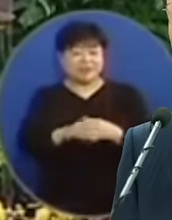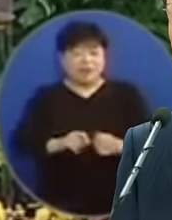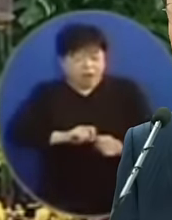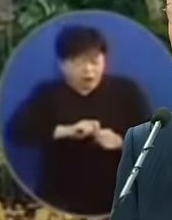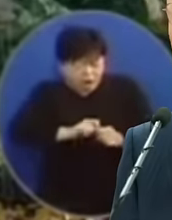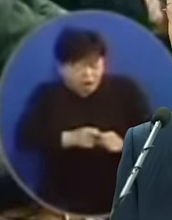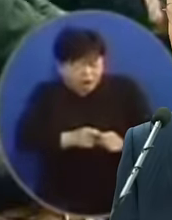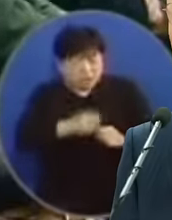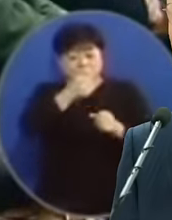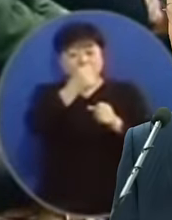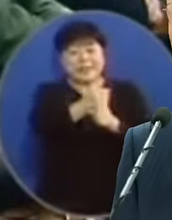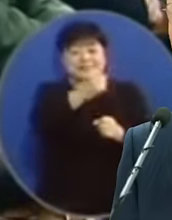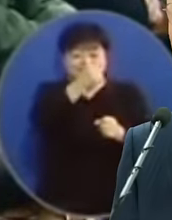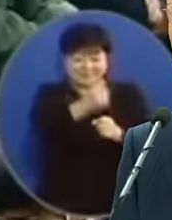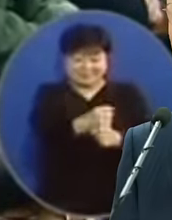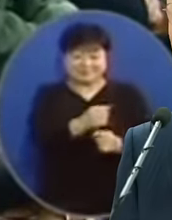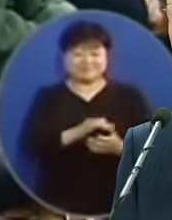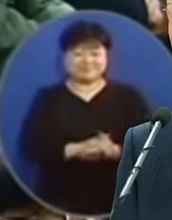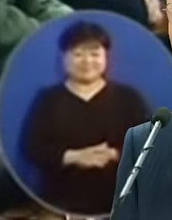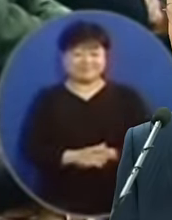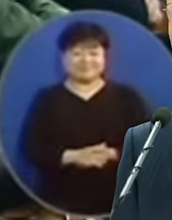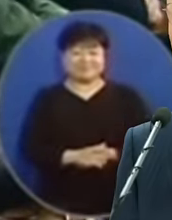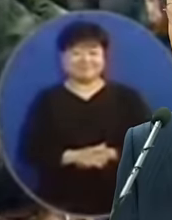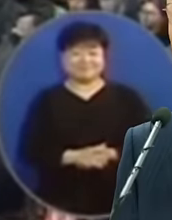억지라도 만들어야 한다.